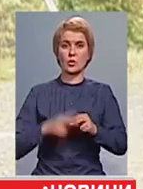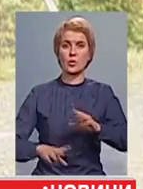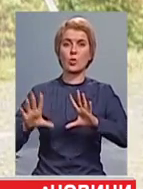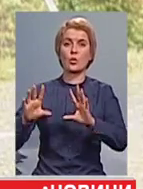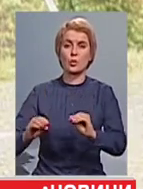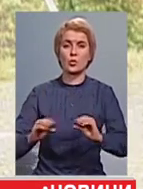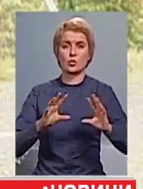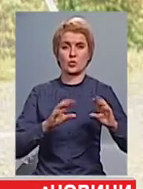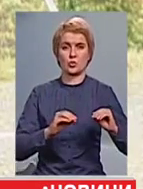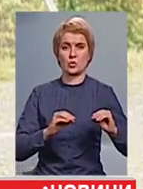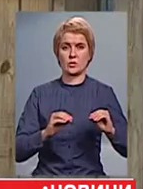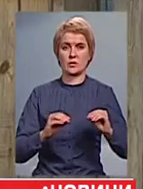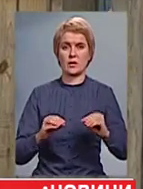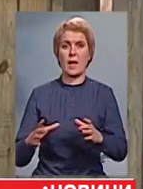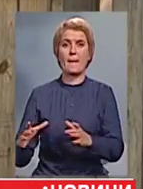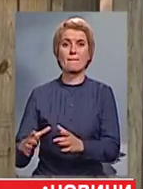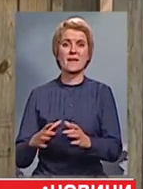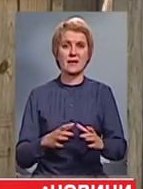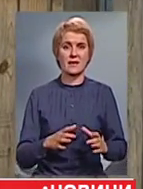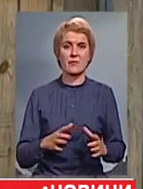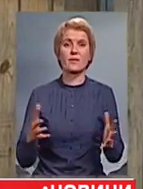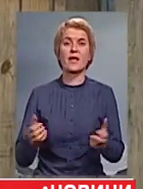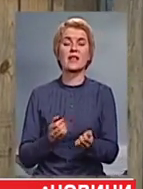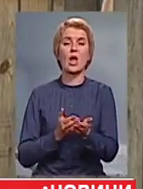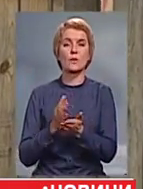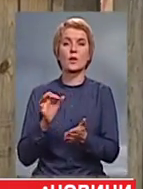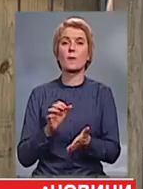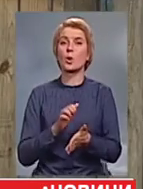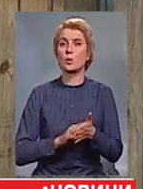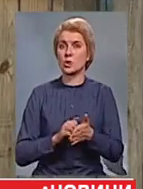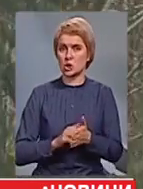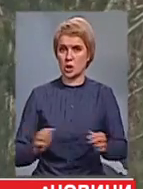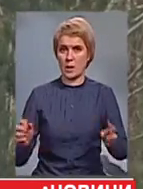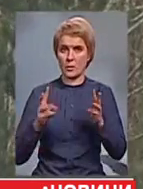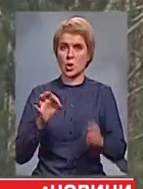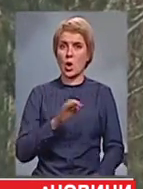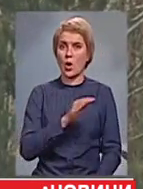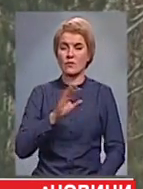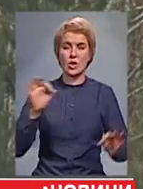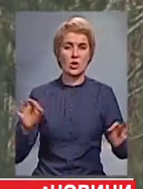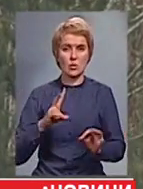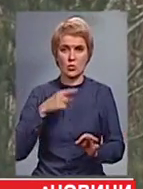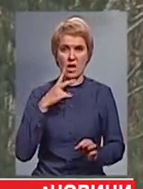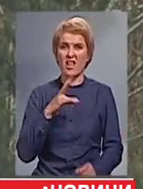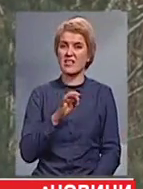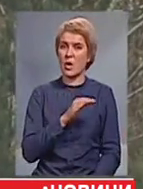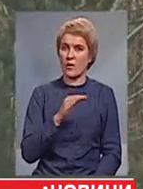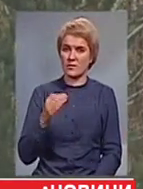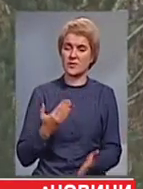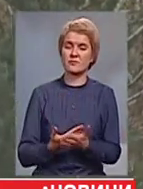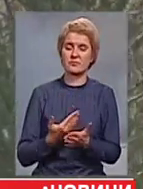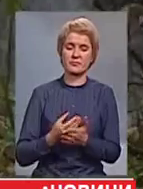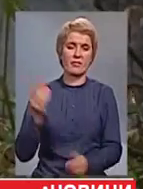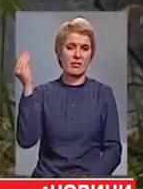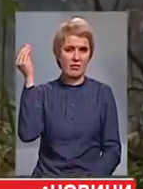дотушують тліючі пеньки. Рятувальники про причини пожежі поки що офіційно нічого не кажуть. Неофіційно схиляються до версії